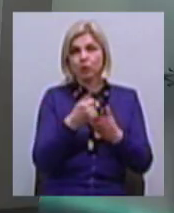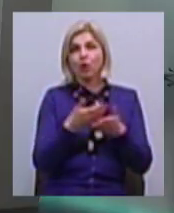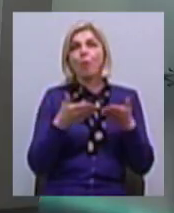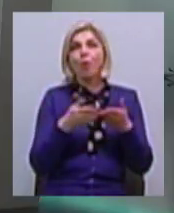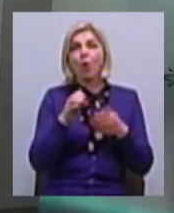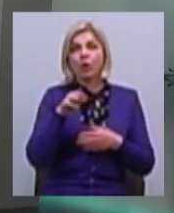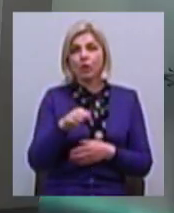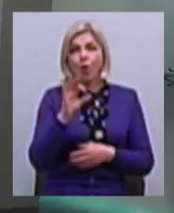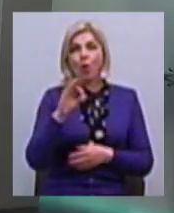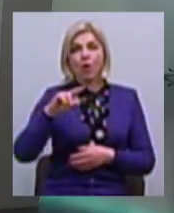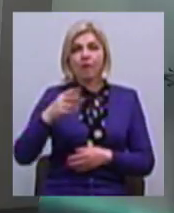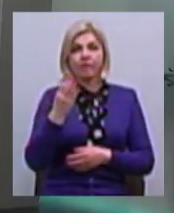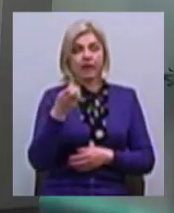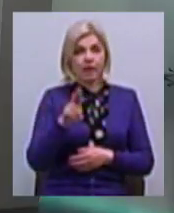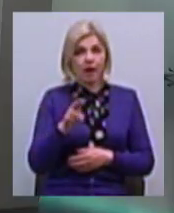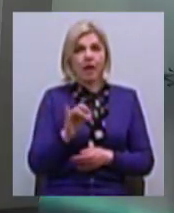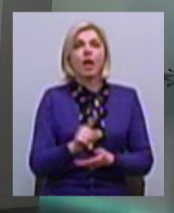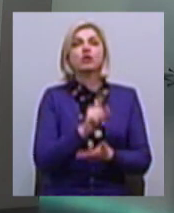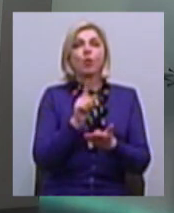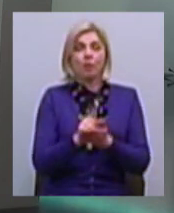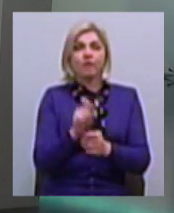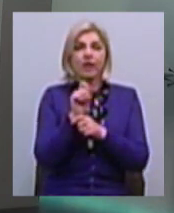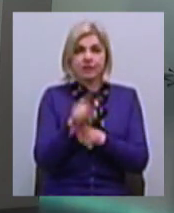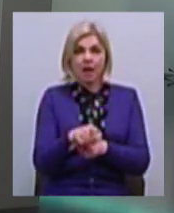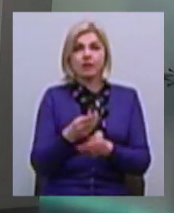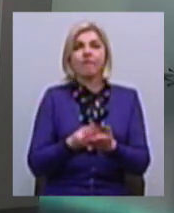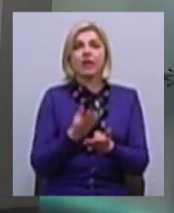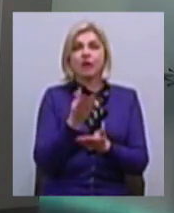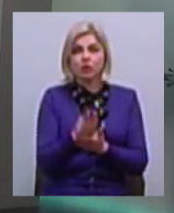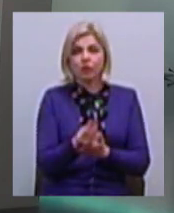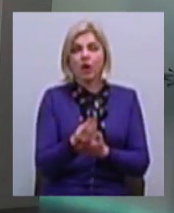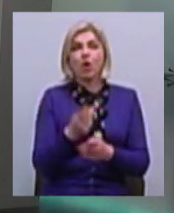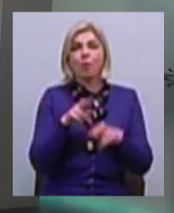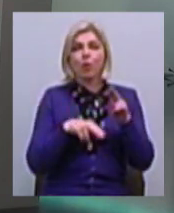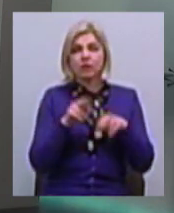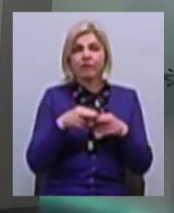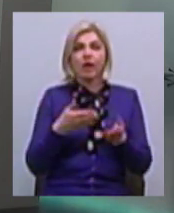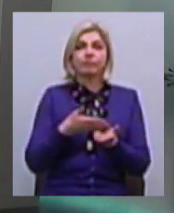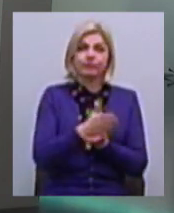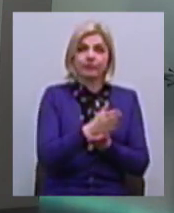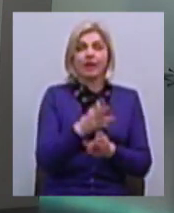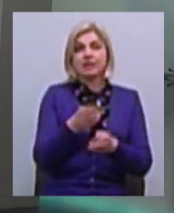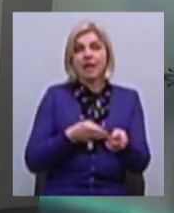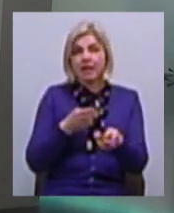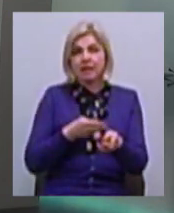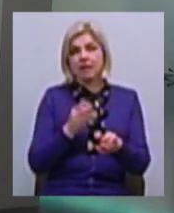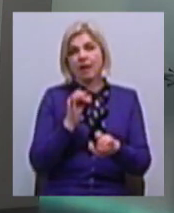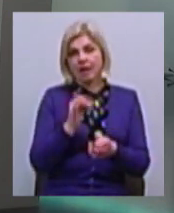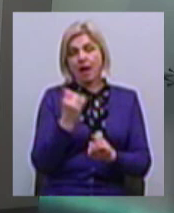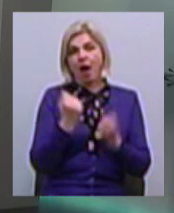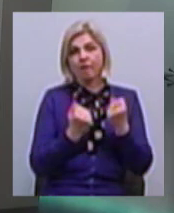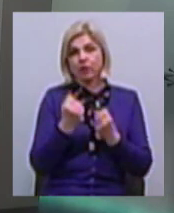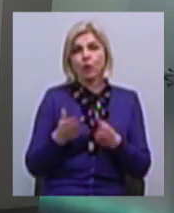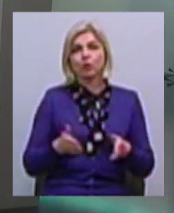Крім того, зобов'язати інвестора профінансувати будівництво, розв'язки залізниці і автомобільної дороги по